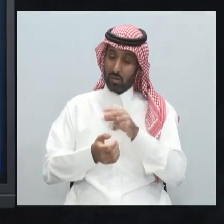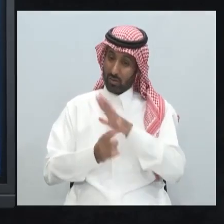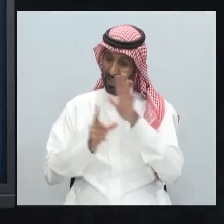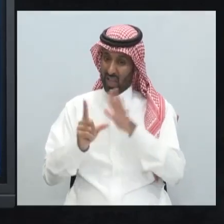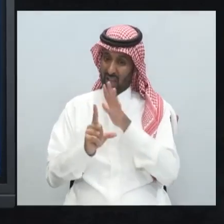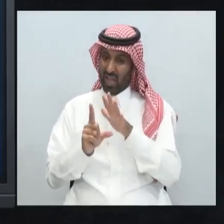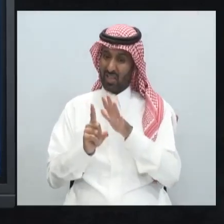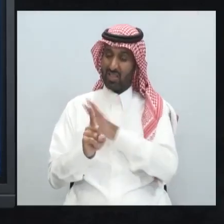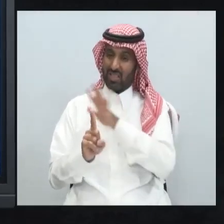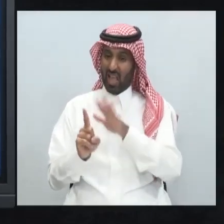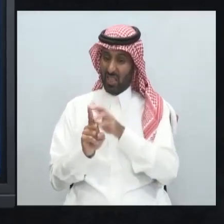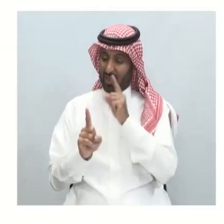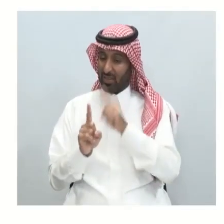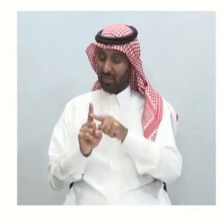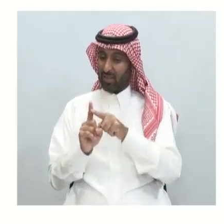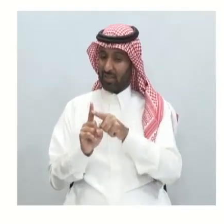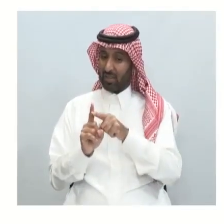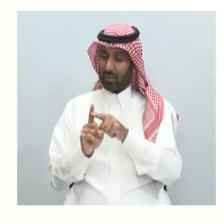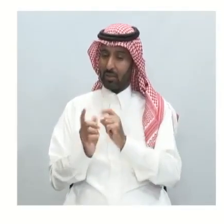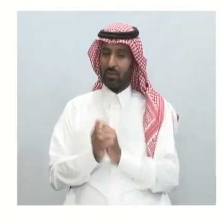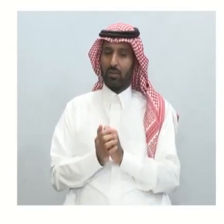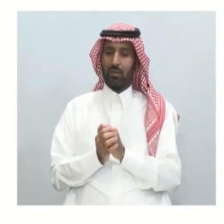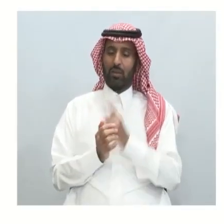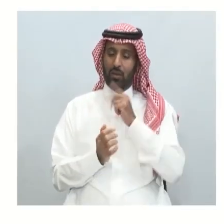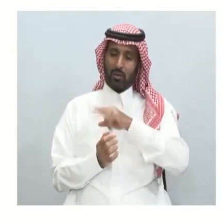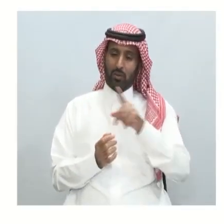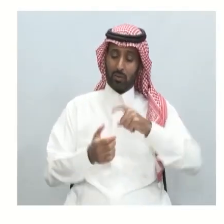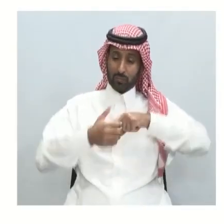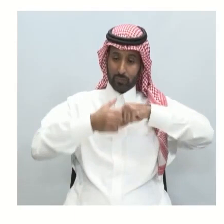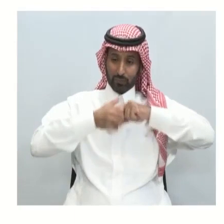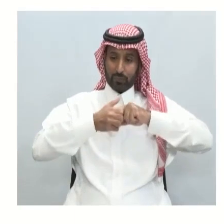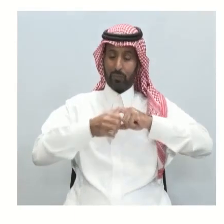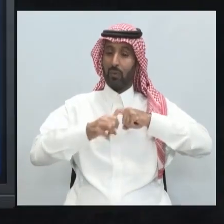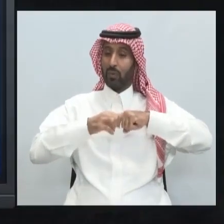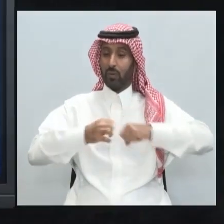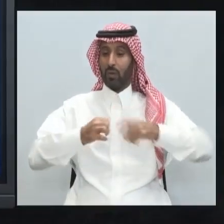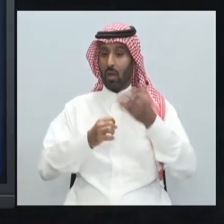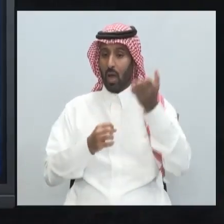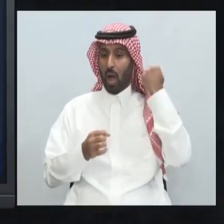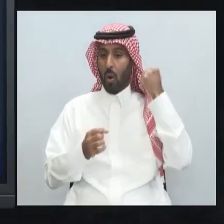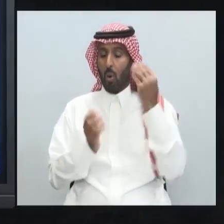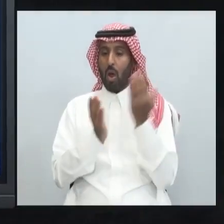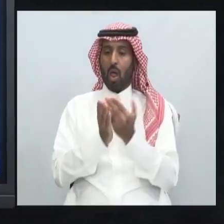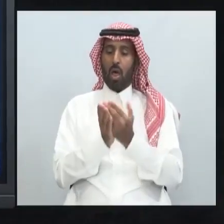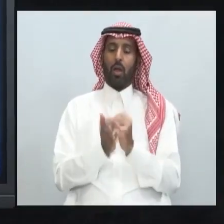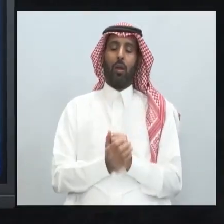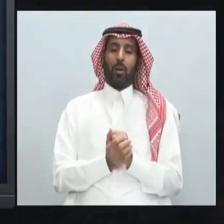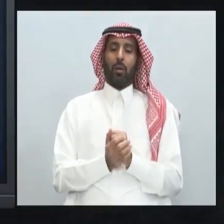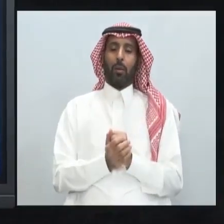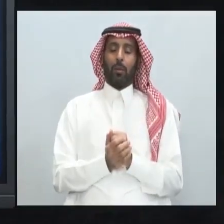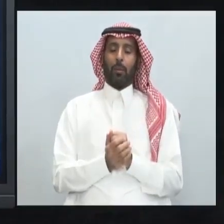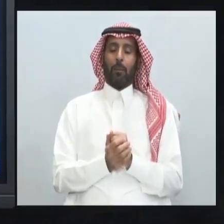تتوقع ان يكون هناك تاثير انواع الروابط نحن درسنا في الفصول السابقه في